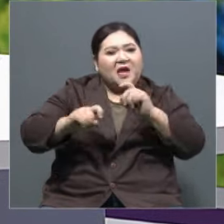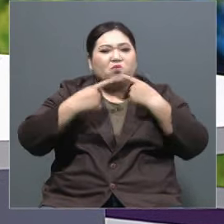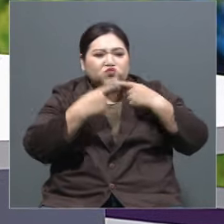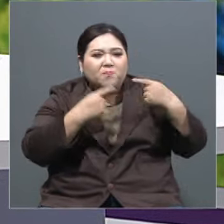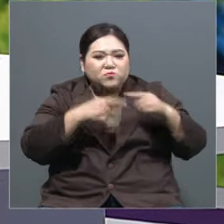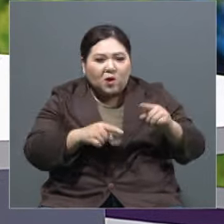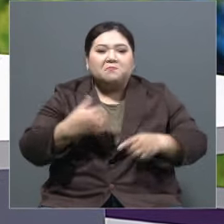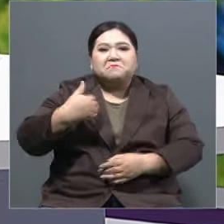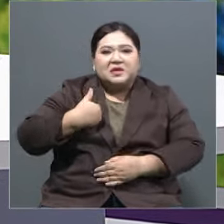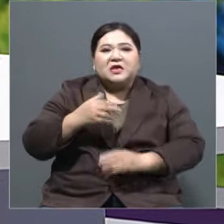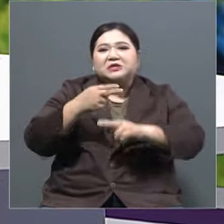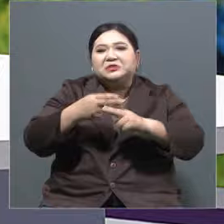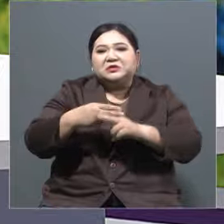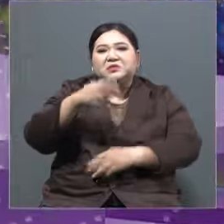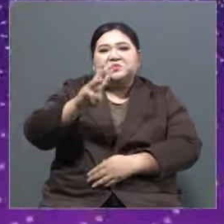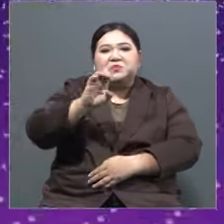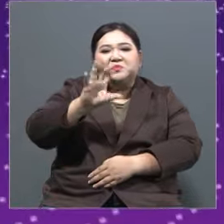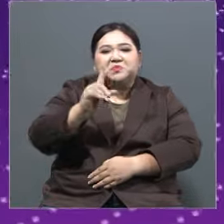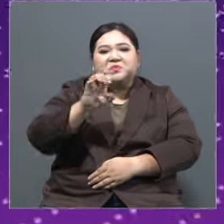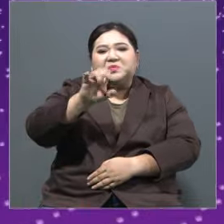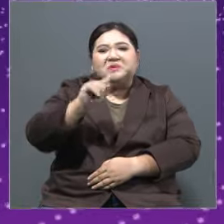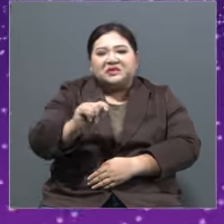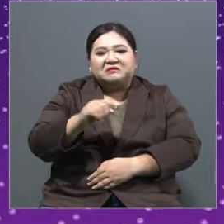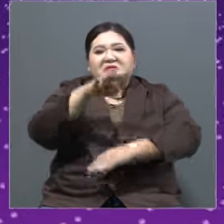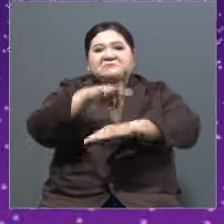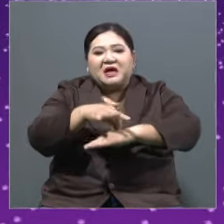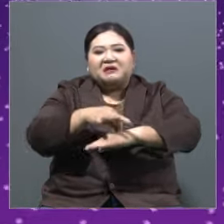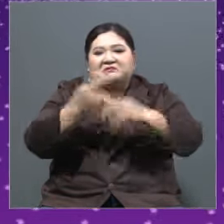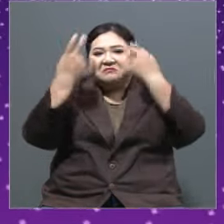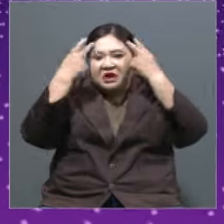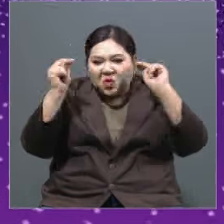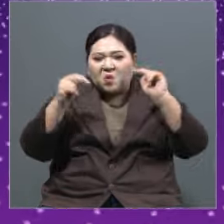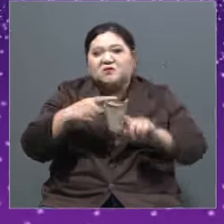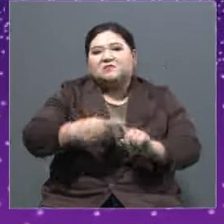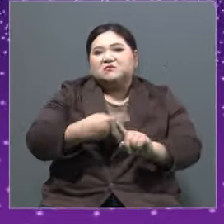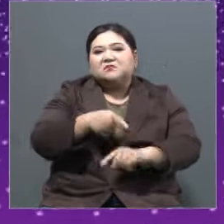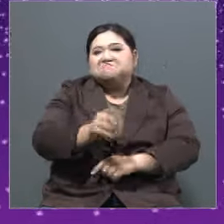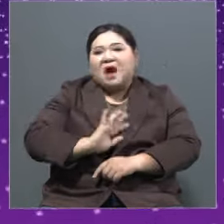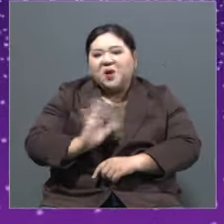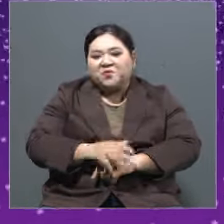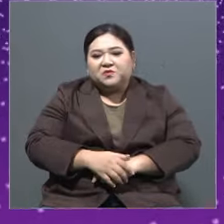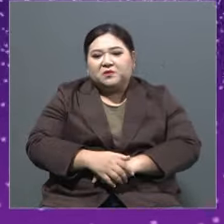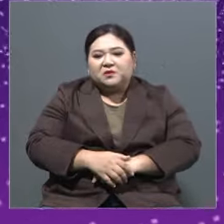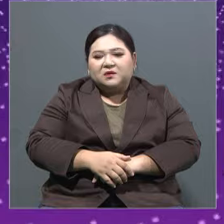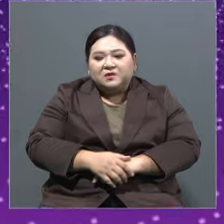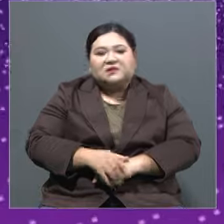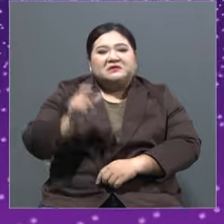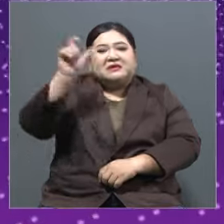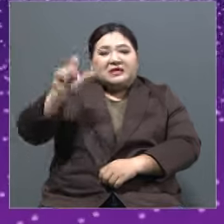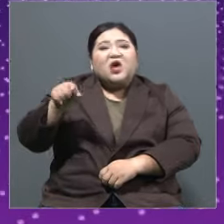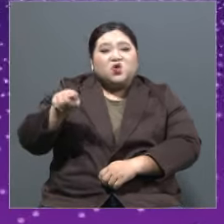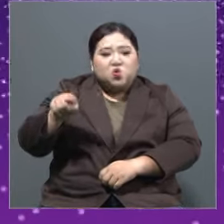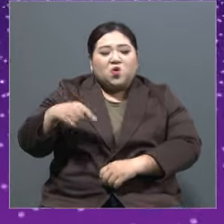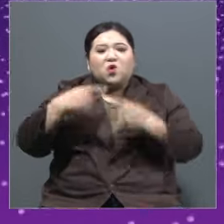แต่งตั้งคุณพิชิตชินบานมานั่งเก้าอี้รัฐมนตรีประจำสำนักนายกรัฐมนตรีซึ่งนะฮะอย่างที่บอกว่าแม้ว่าอยู่อิตาลียังต้องตอบคำถามเรื่องนี้นะครับก็ให้